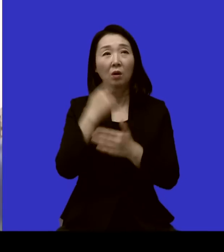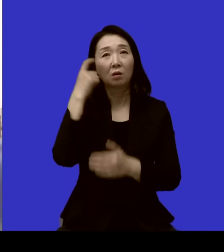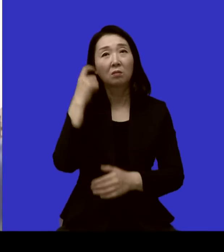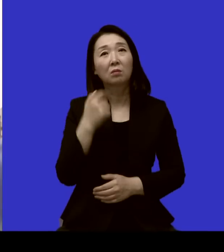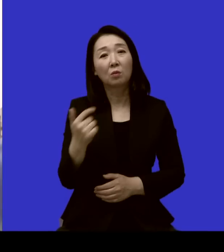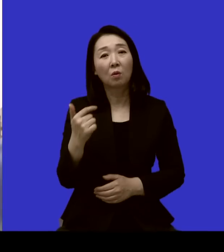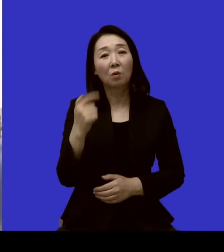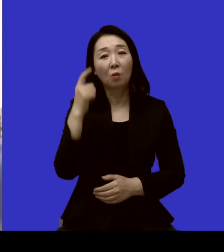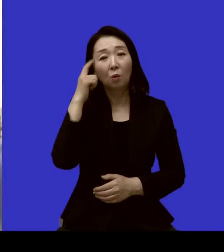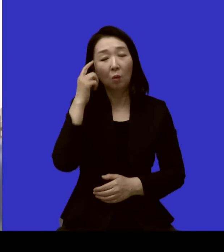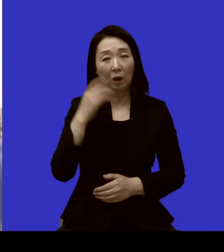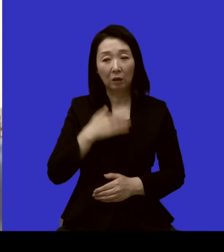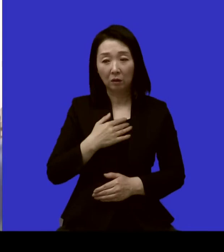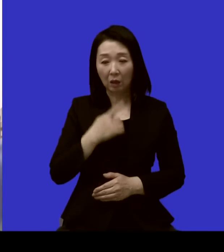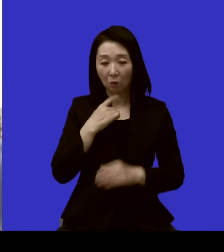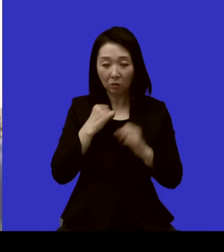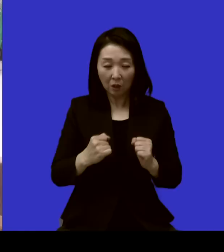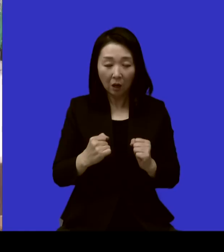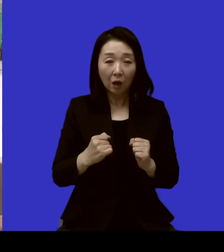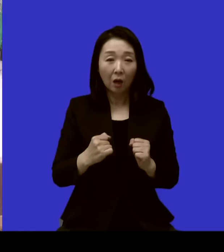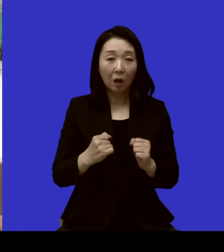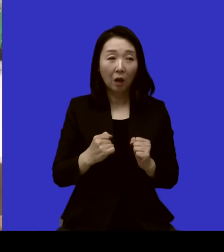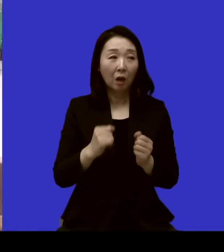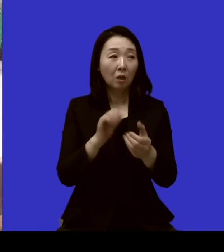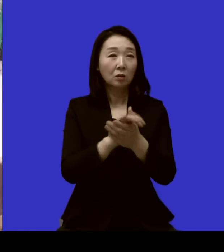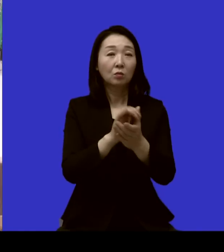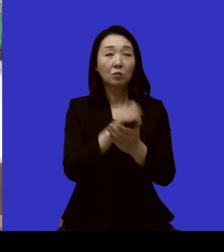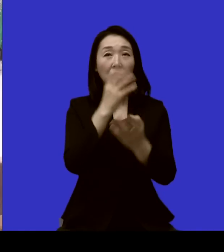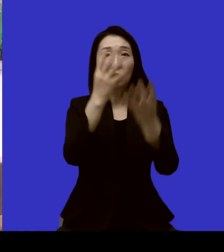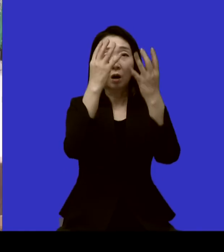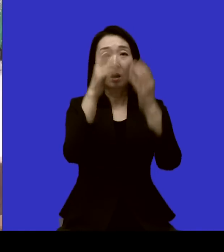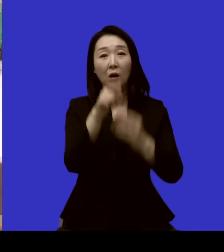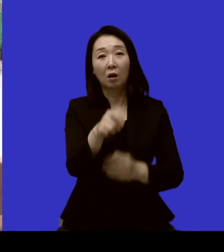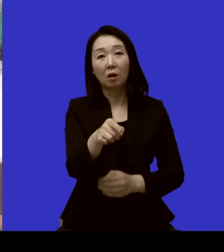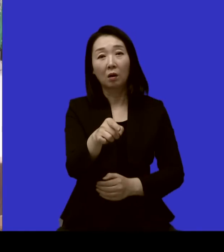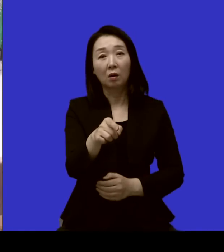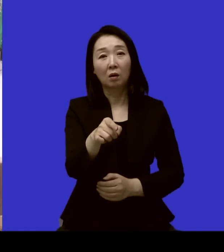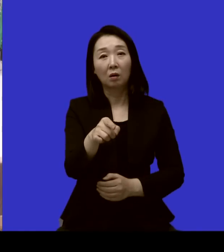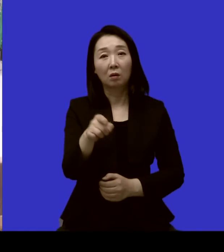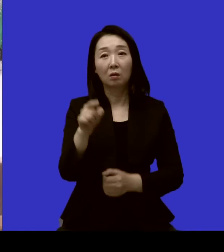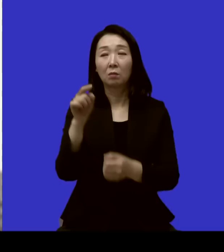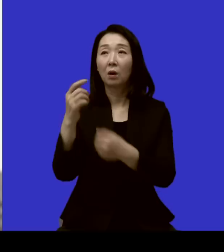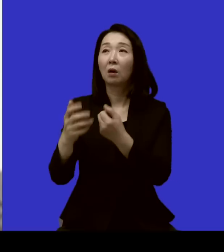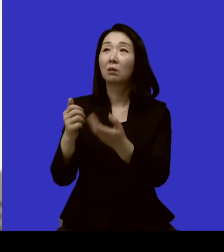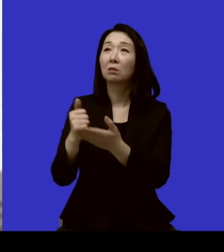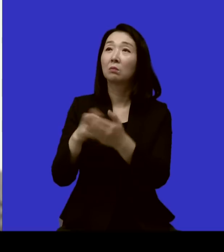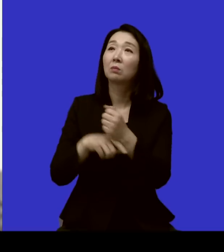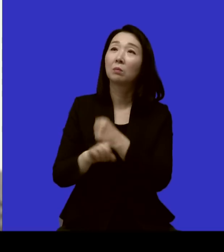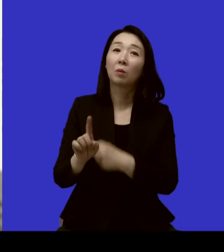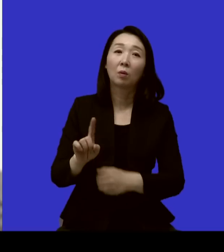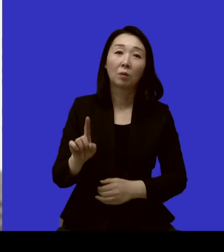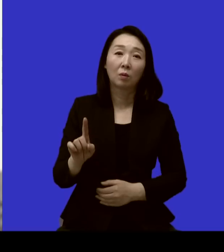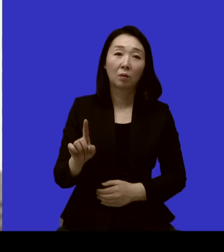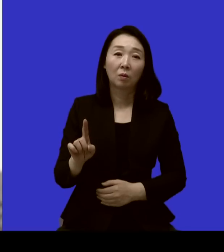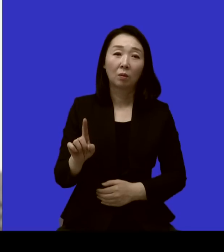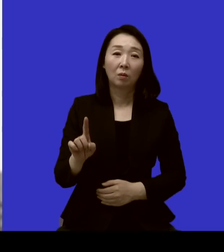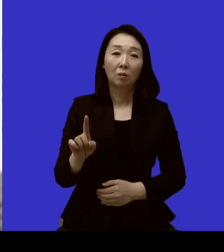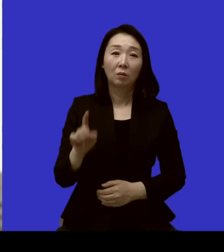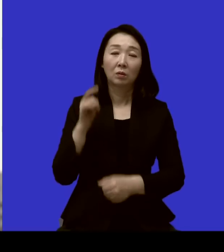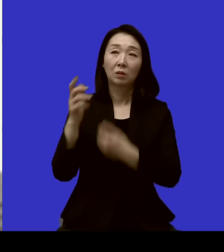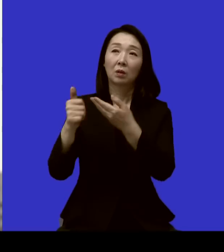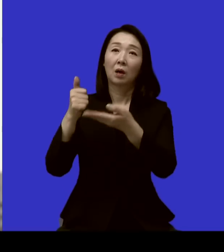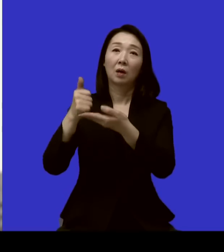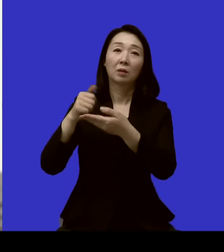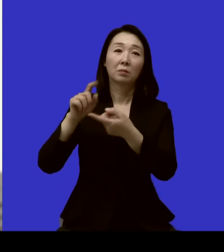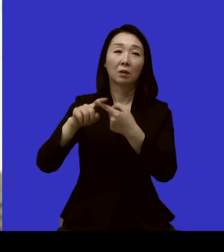예. 저는 이렇게 살아남았는데 내 이 친구들은 이렇게 된 거는 그럼 하나님은 이게 무슨 의미일까? 이 신에 대한